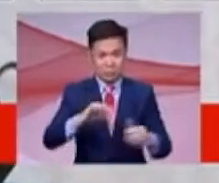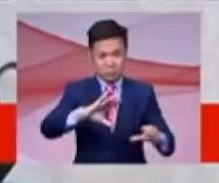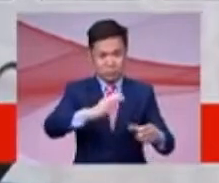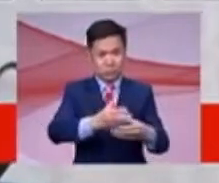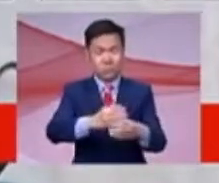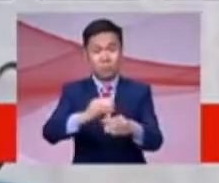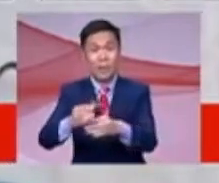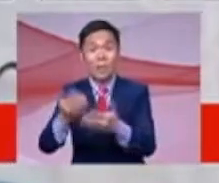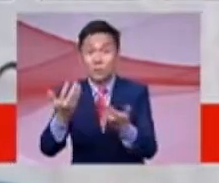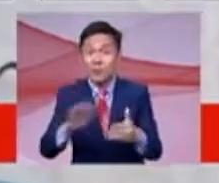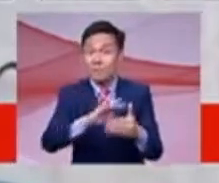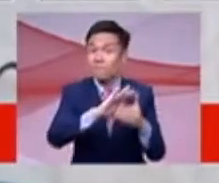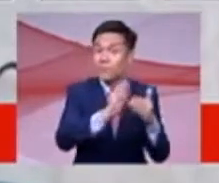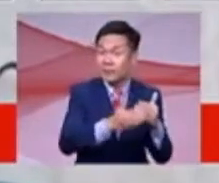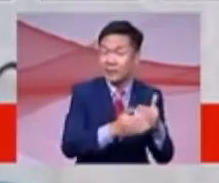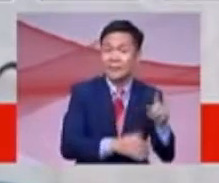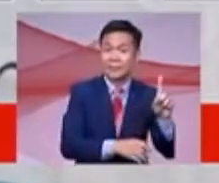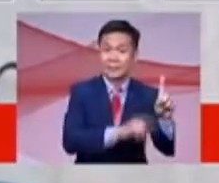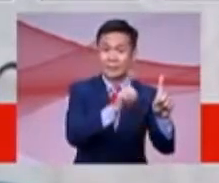tamat ialah